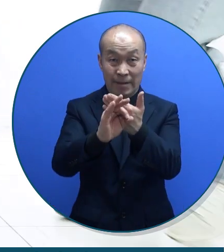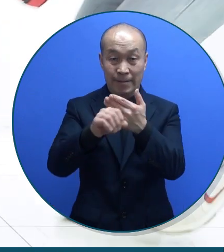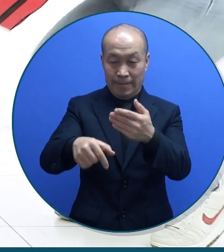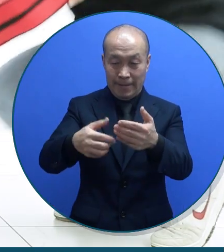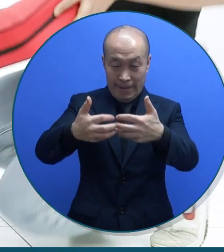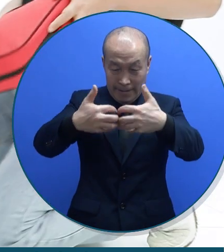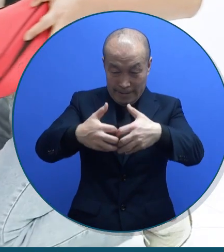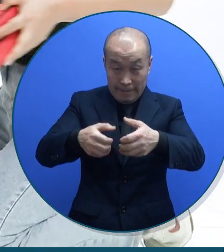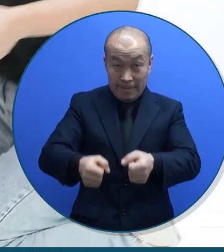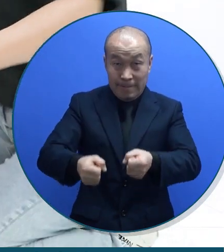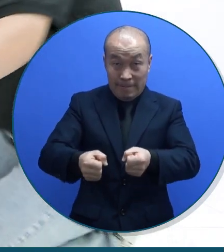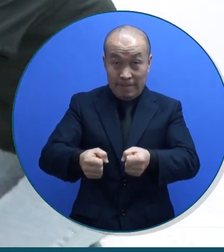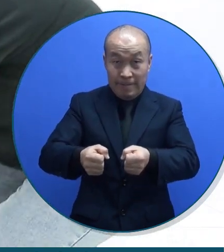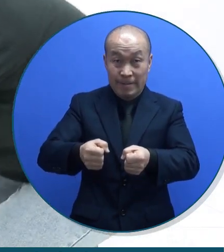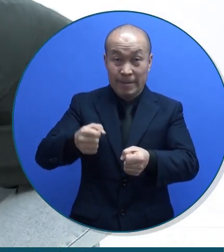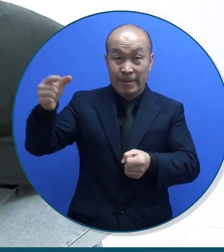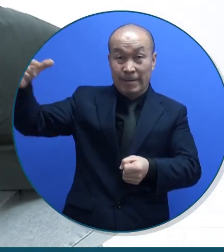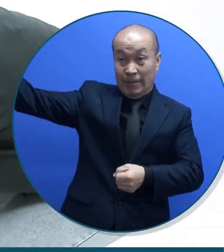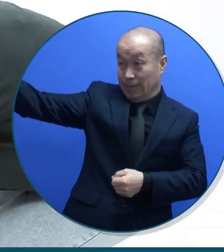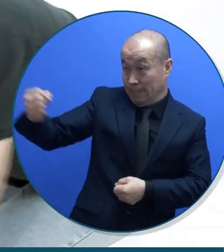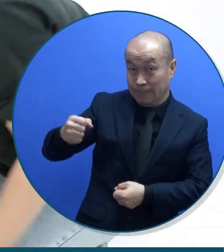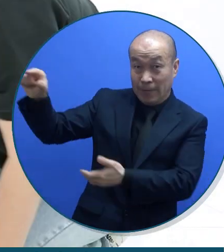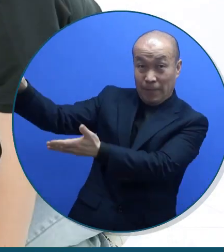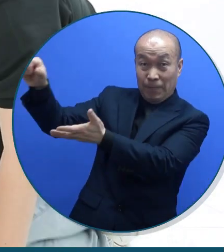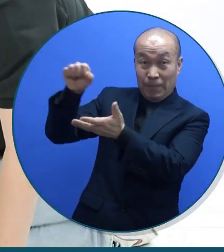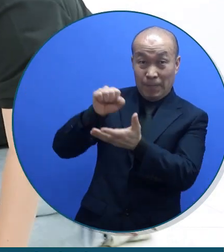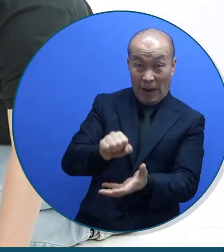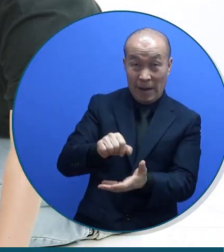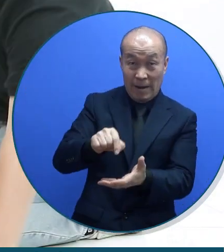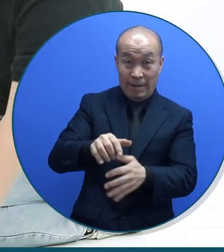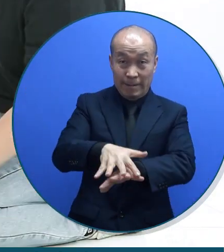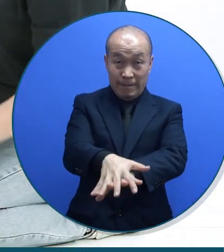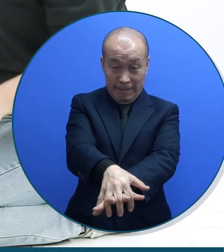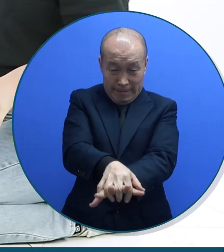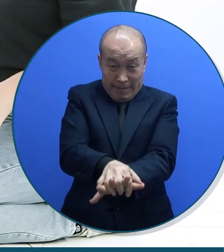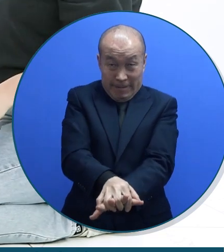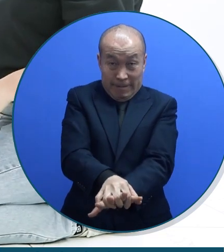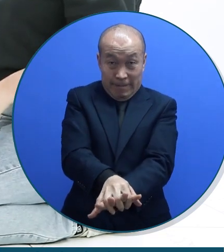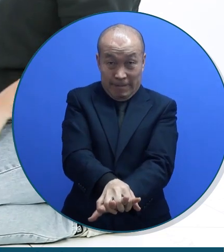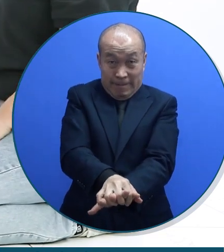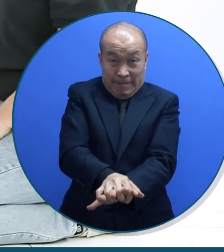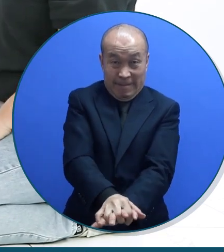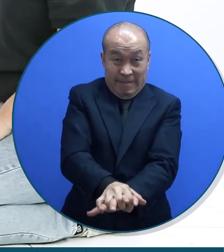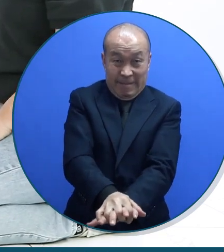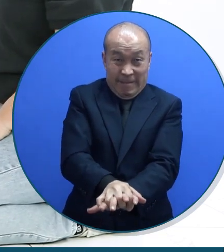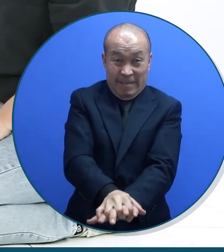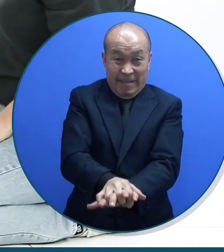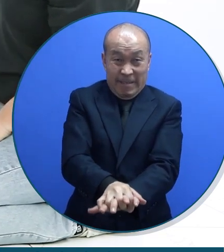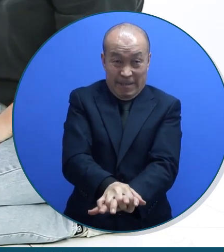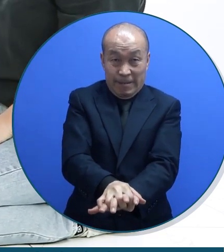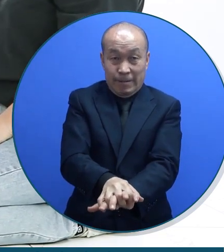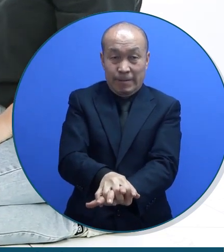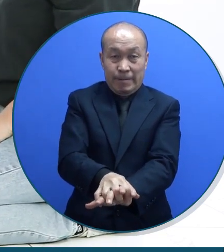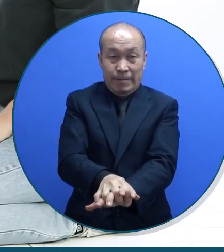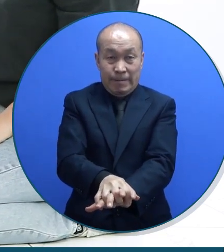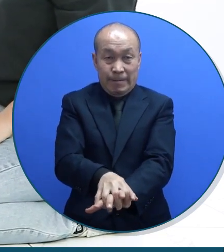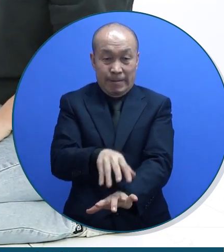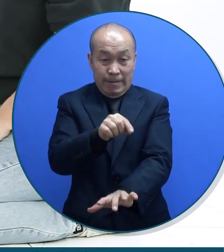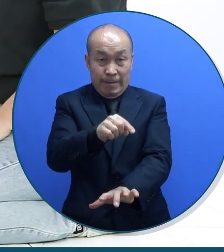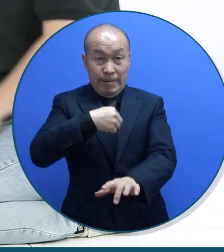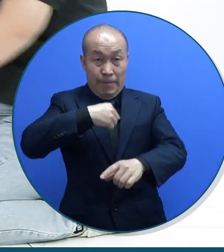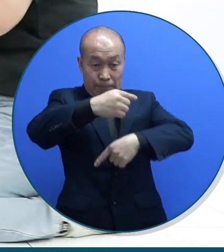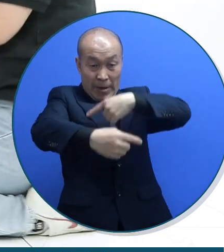만약 자동심장 충격기를 가져온 사람이 심폐소생술을 할 줄 안다면 대신 가슴 압박을 하도록 지시한